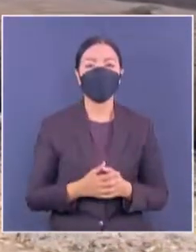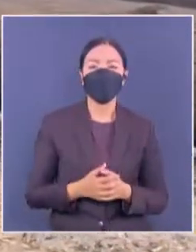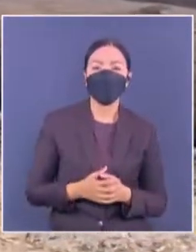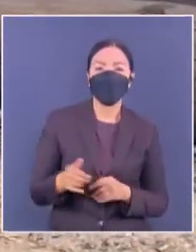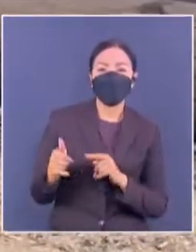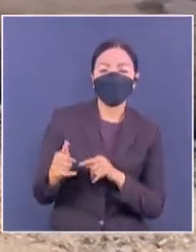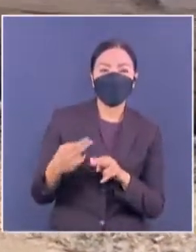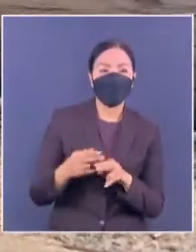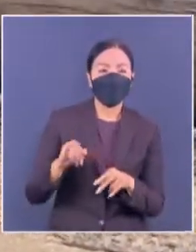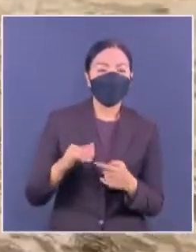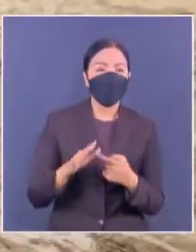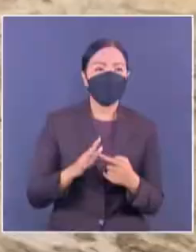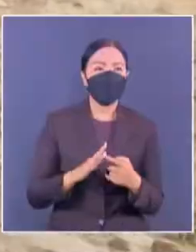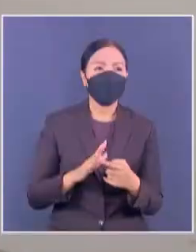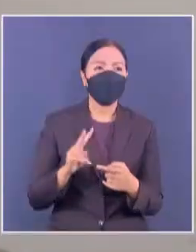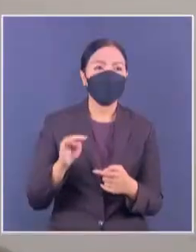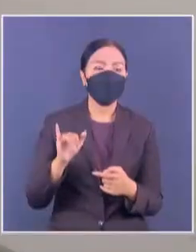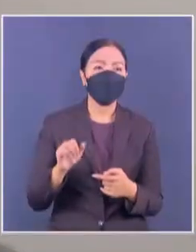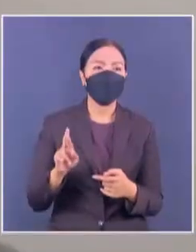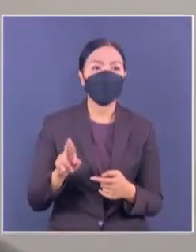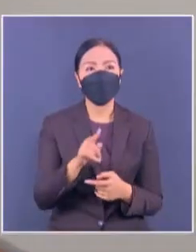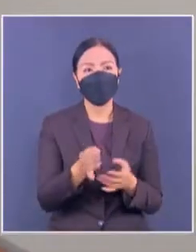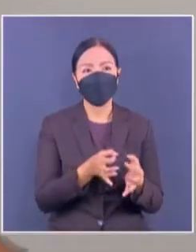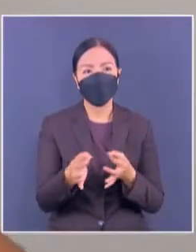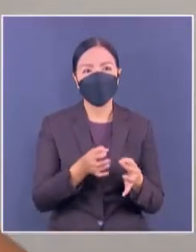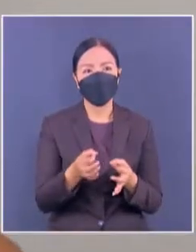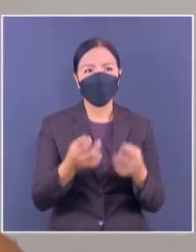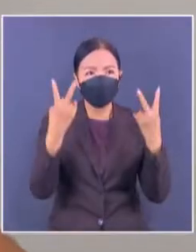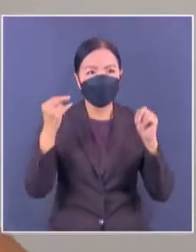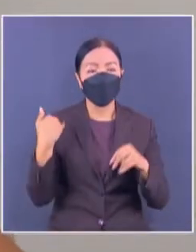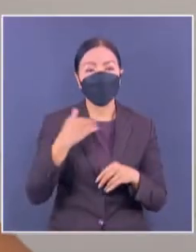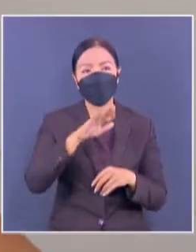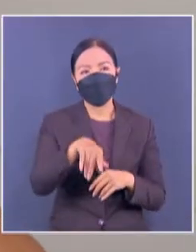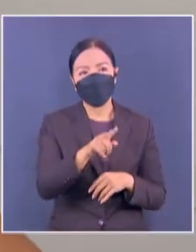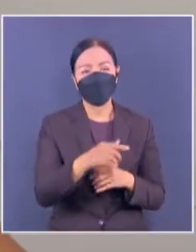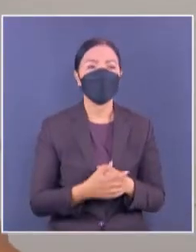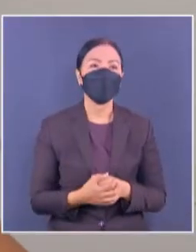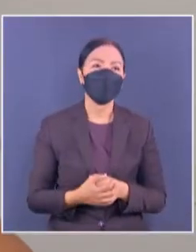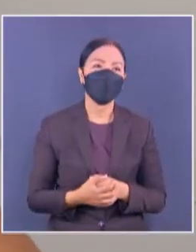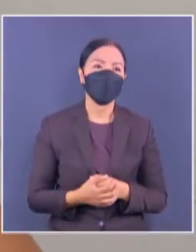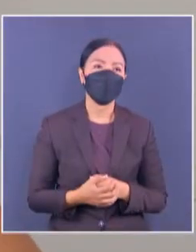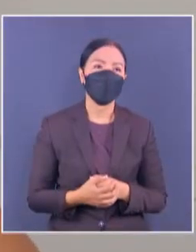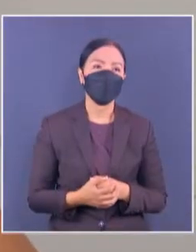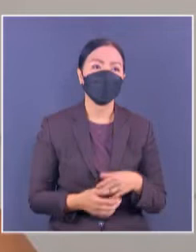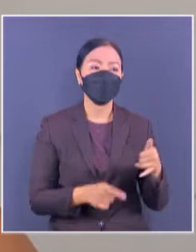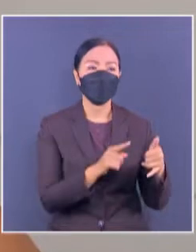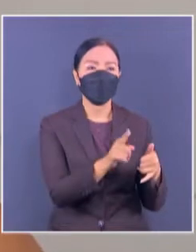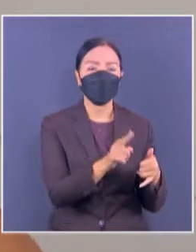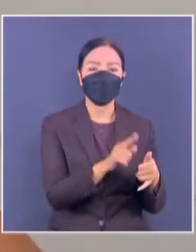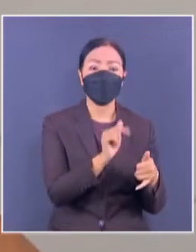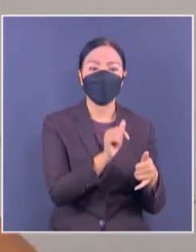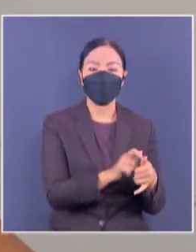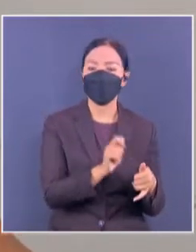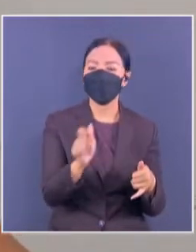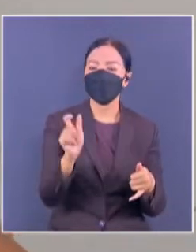ำเนียนขันไขครับที่ปรึกษานายกเทศมนตรีตำบลเจดีแม่ครัวซึ่งเป็นผู้ว่าจ้างคนงานเนี่ยนะครับ